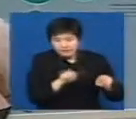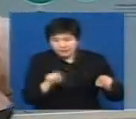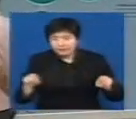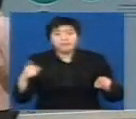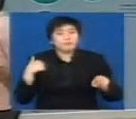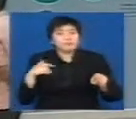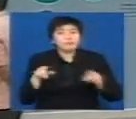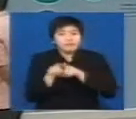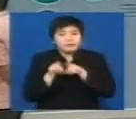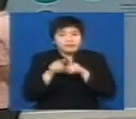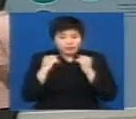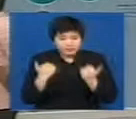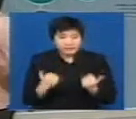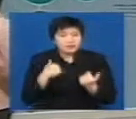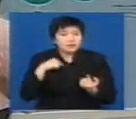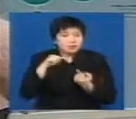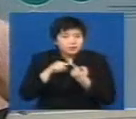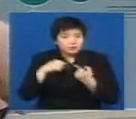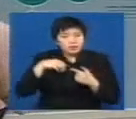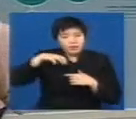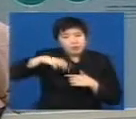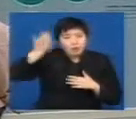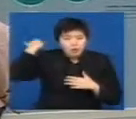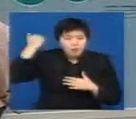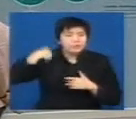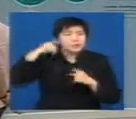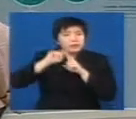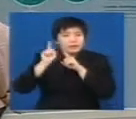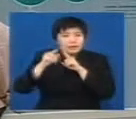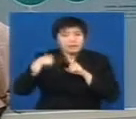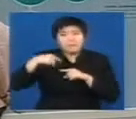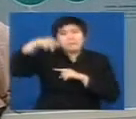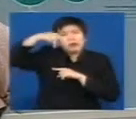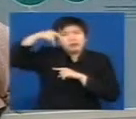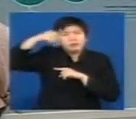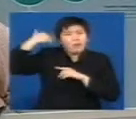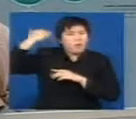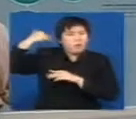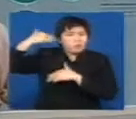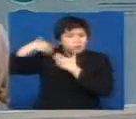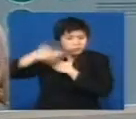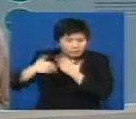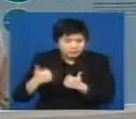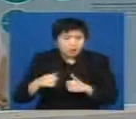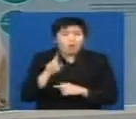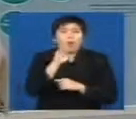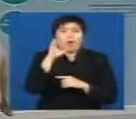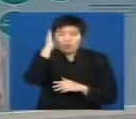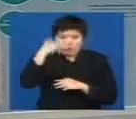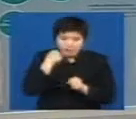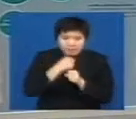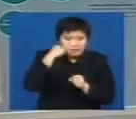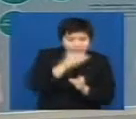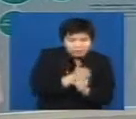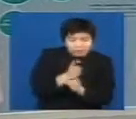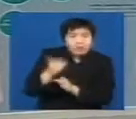1,000นะแล้วก็แต่พันหนึ่งเนี่ยมันมาจากหลายรุ่นหลายสมัยชัดจริงๆก็เป็นร้อย ครับ แต่ว่าอีกต่อไปนะเราจะมีเยอะประเทศ